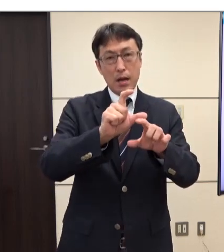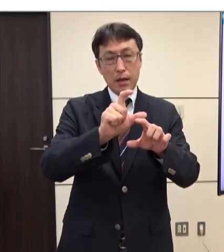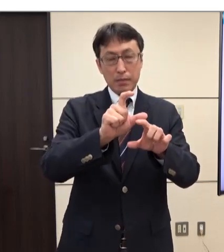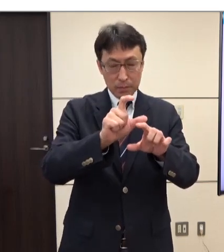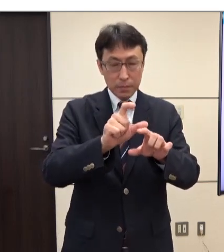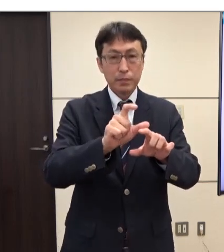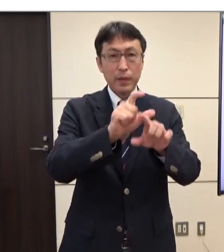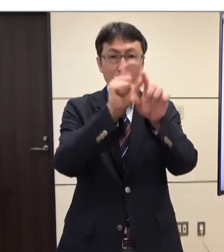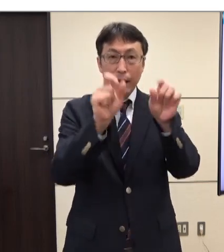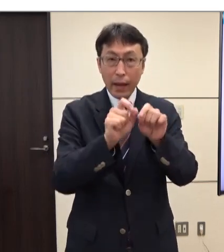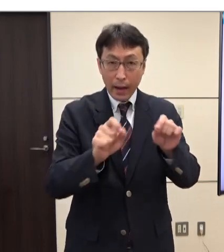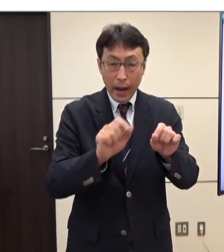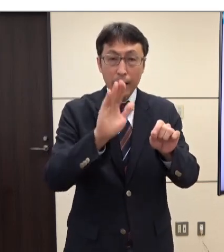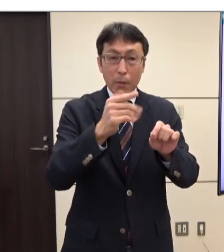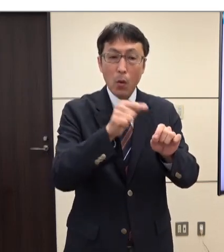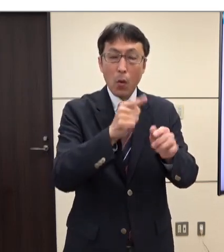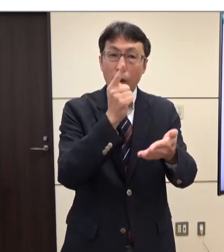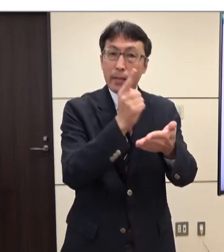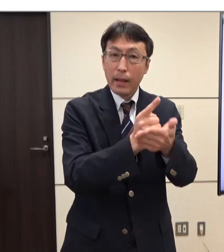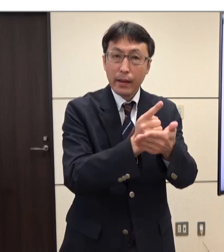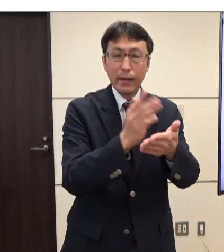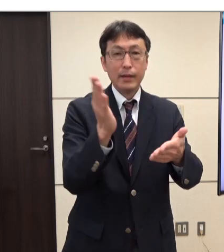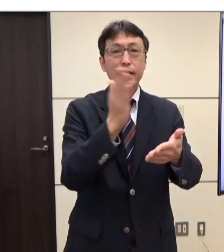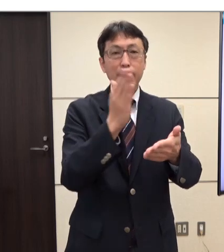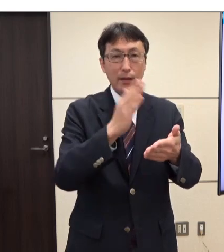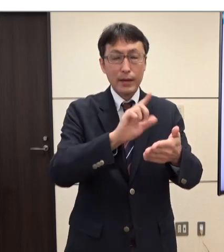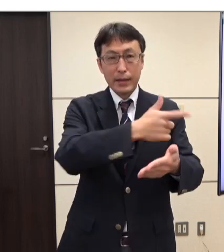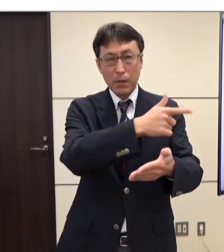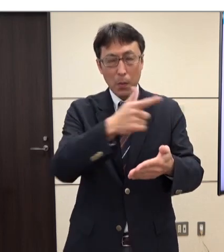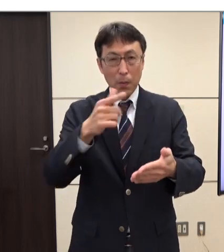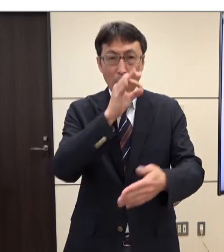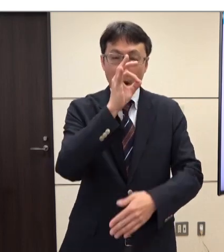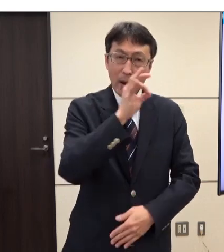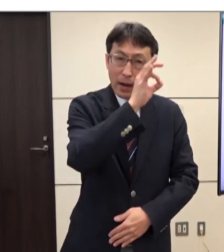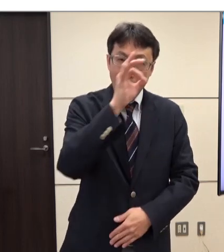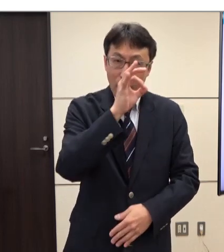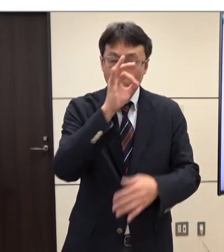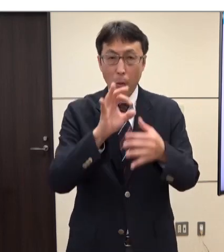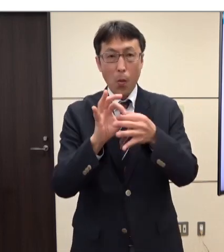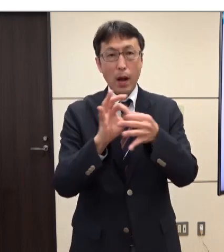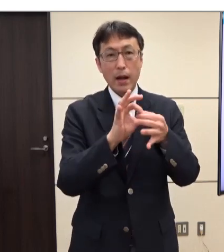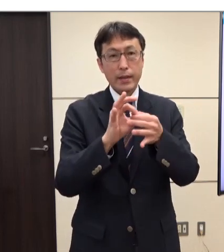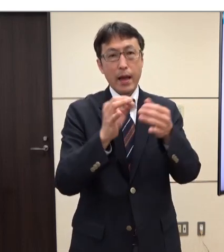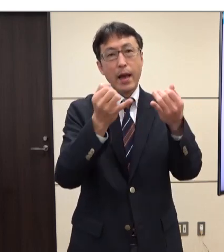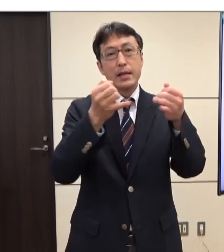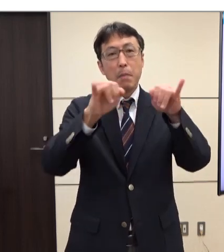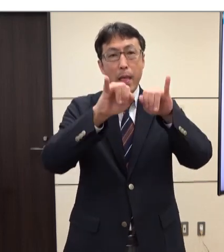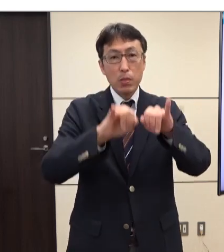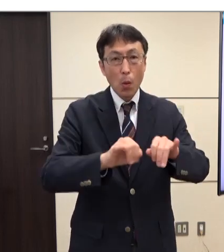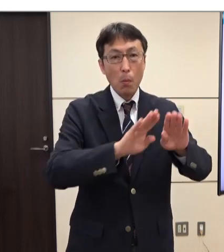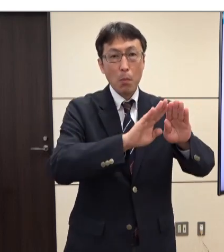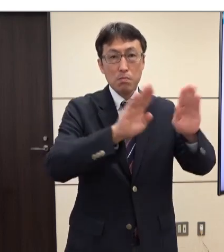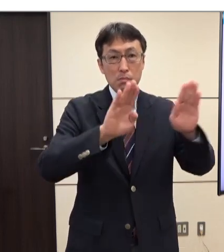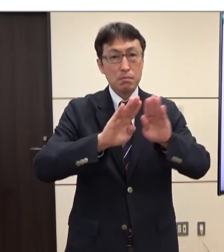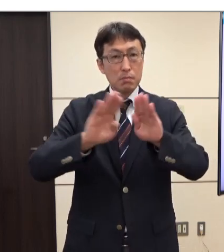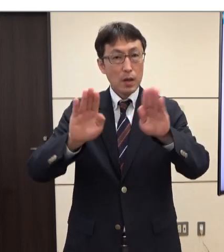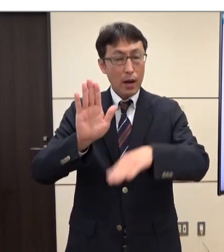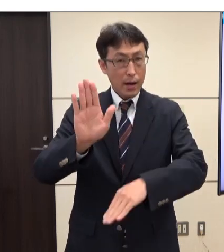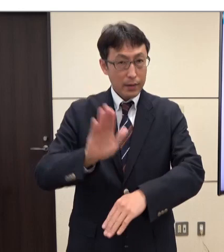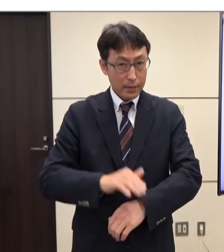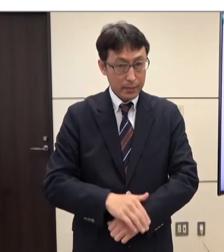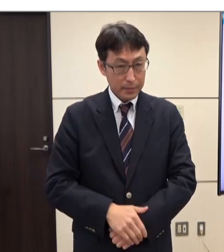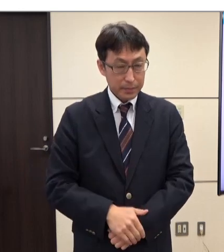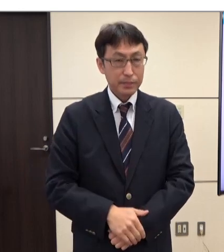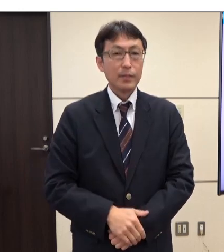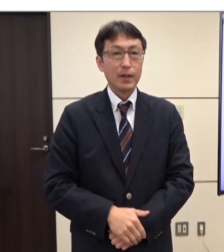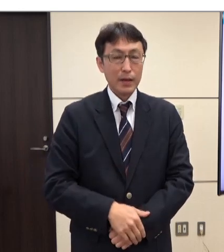それだけではなくて、さまざまな観光関係のキャンペーンも実施をしてまいりました。ちょうどいい旅福島ステイ